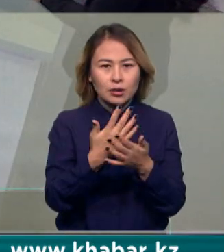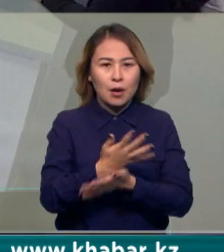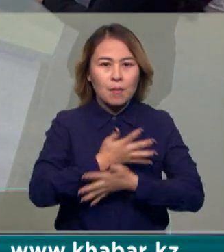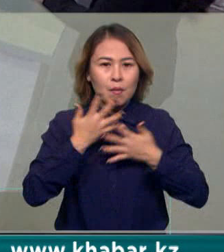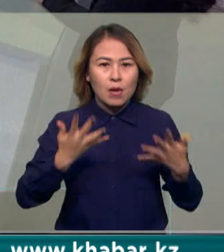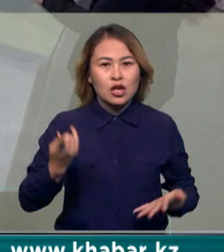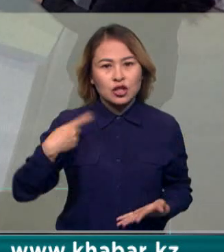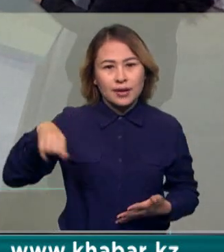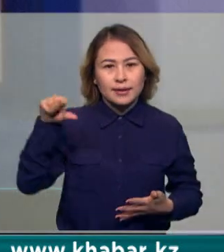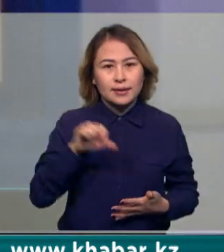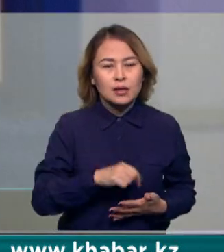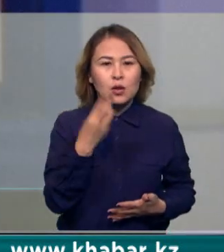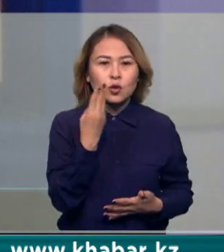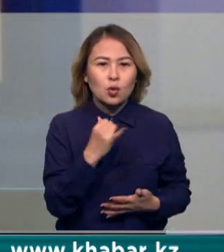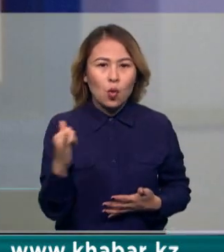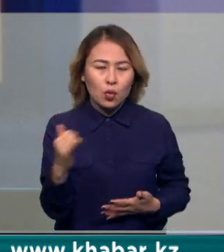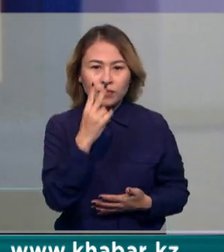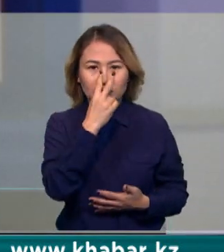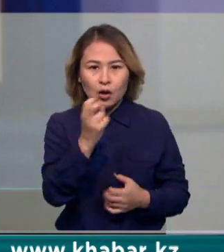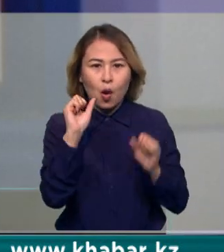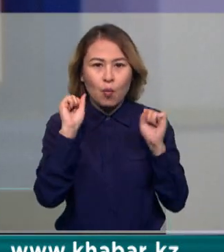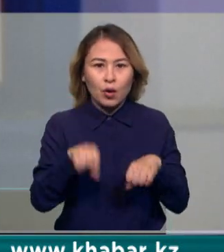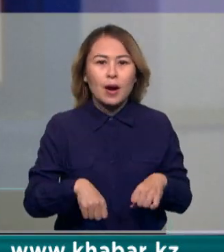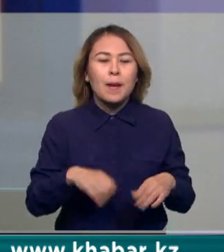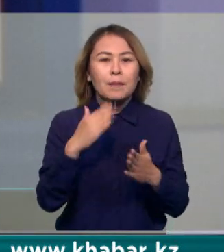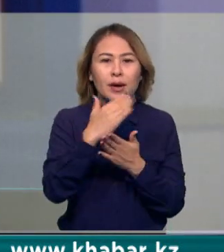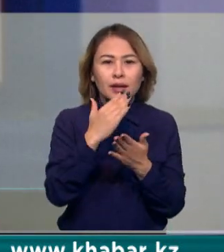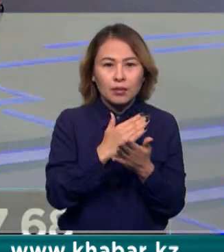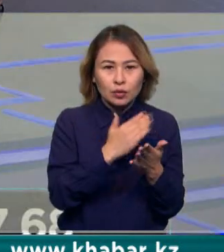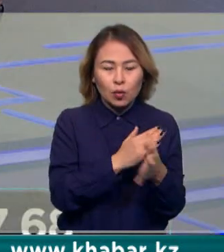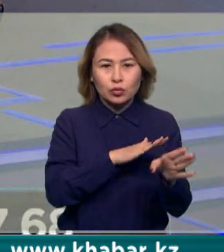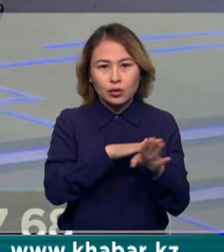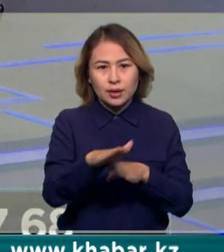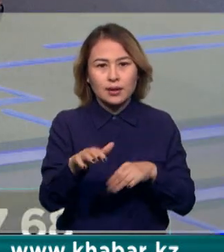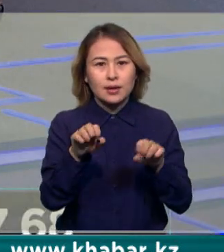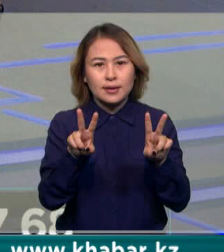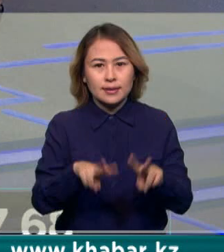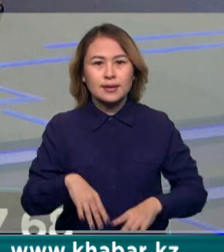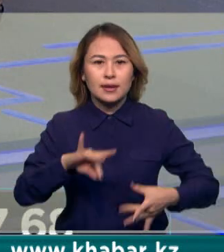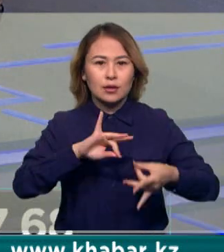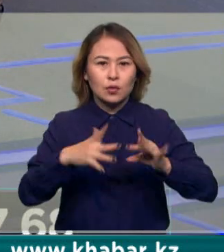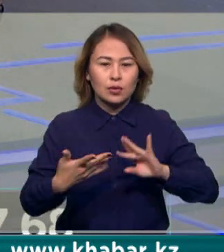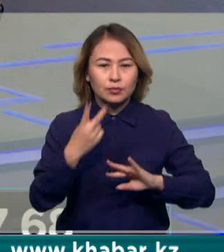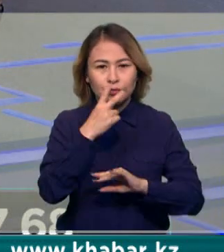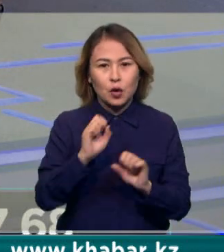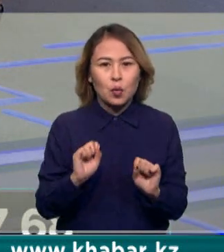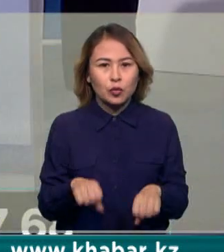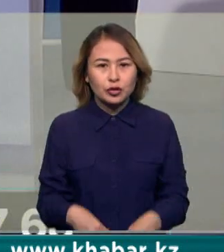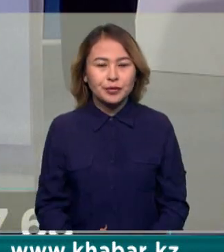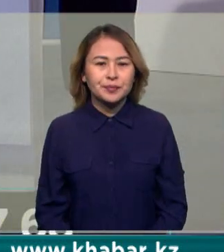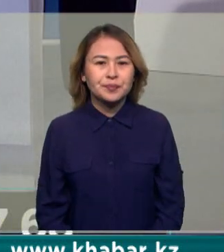тікелей эфирде көрсетілген «Большая неделя» ток-шоуында талқыланды. Бағдарламаның толық нұсқасын арнамыздың сайтынан көре